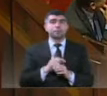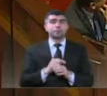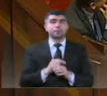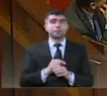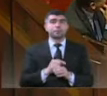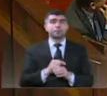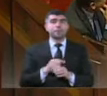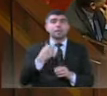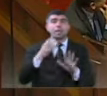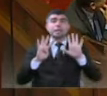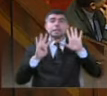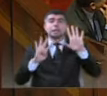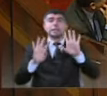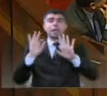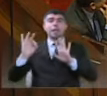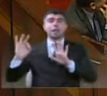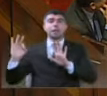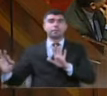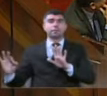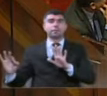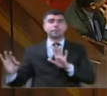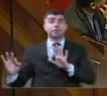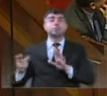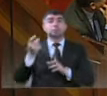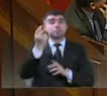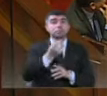ينازيز 90,000 مستفيدة،